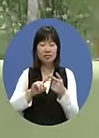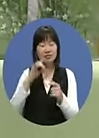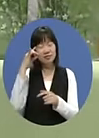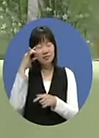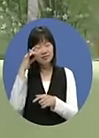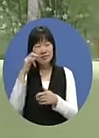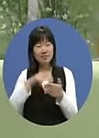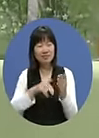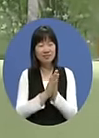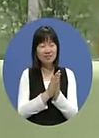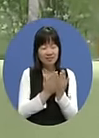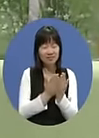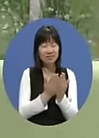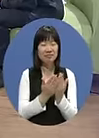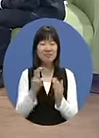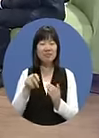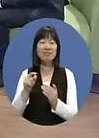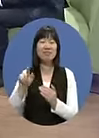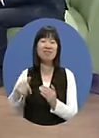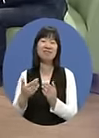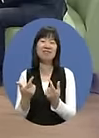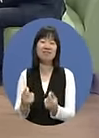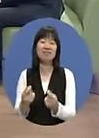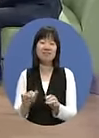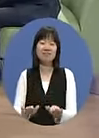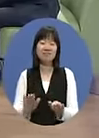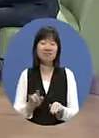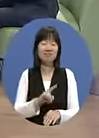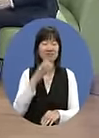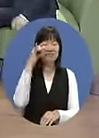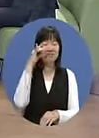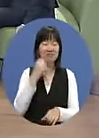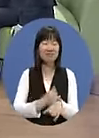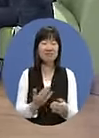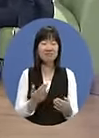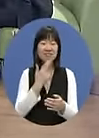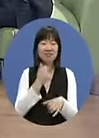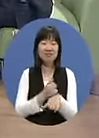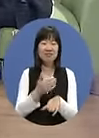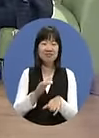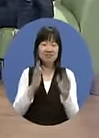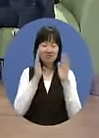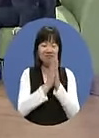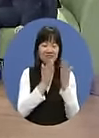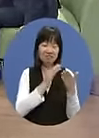있는 책도 그걸 산 거예요. 우리는 아무리 심심하고 아무리 할 일 없어도 교과서를 봤던 기억은 별로 없는 것 같아요.